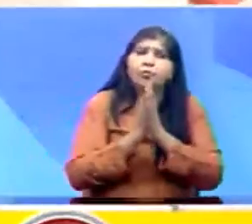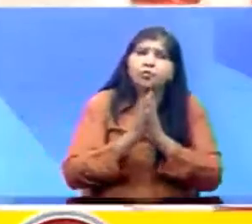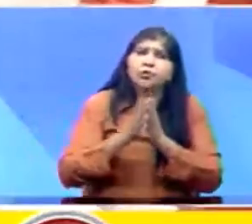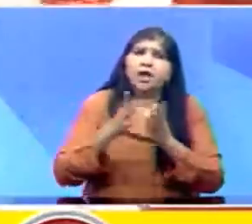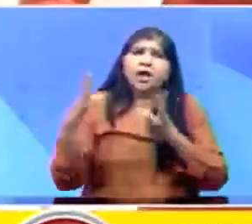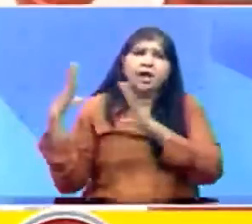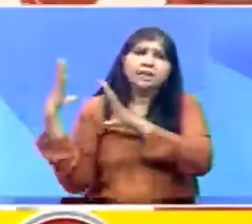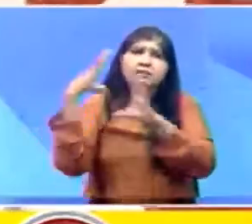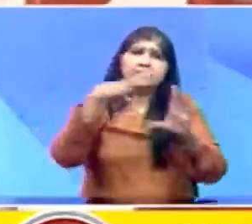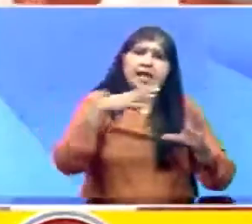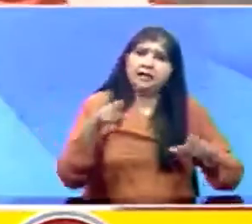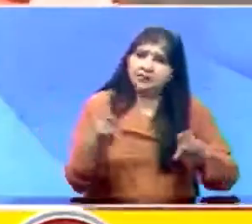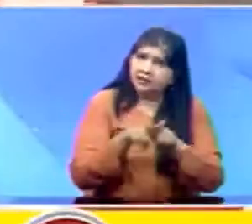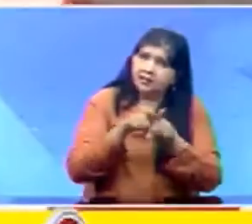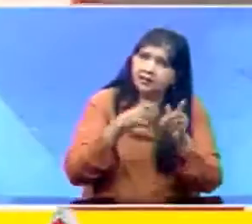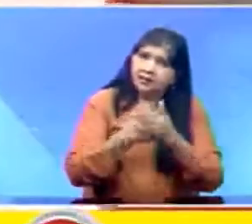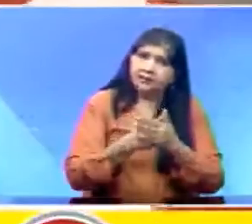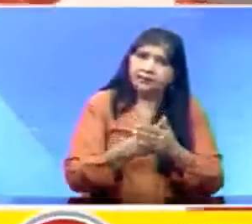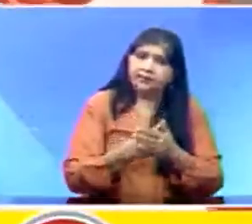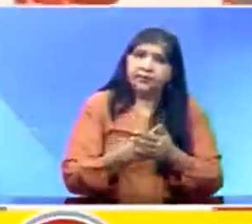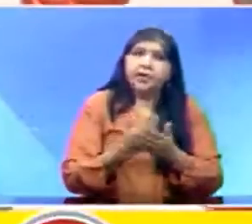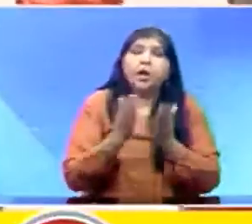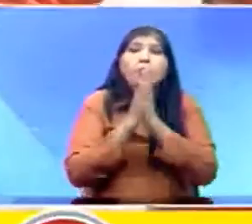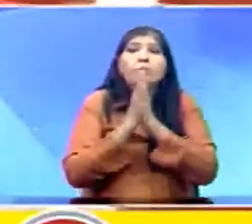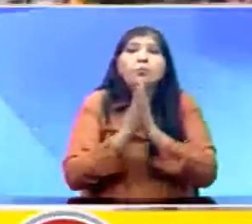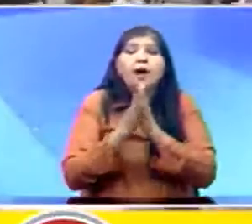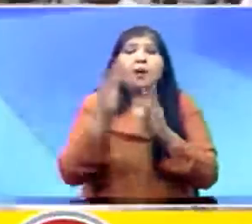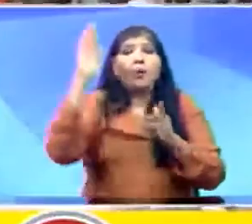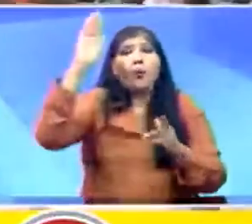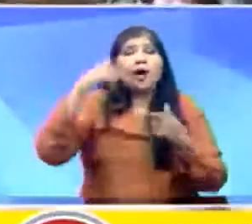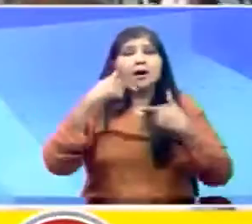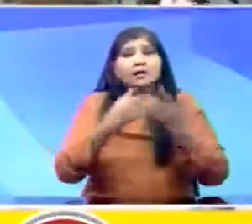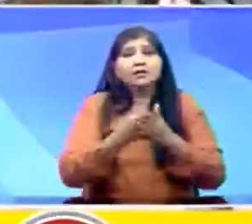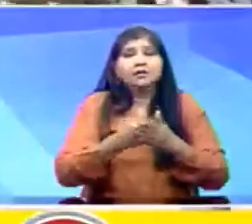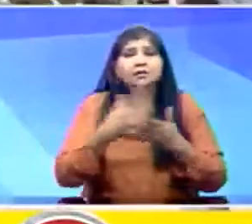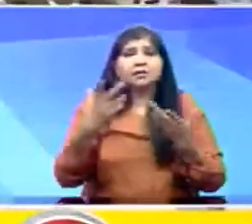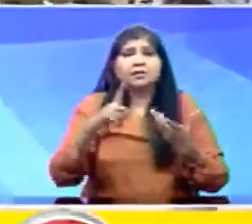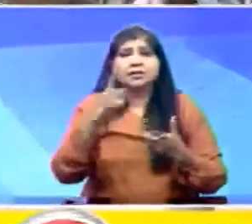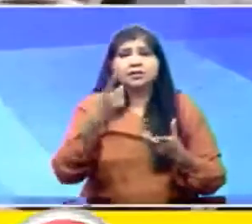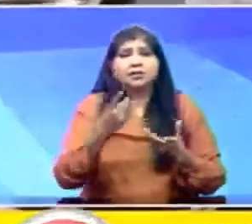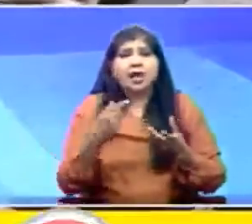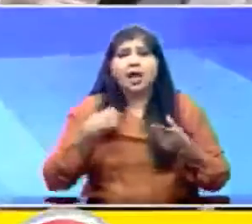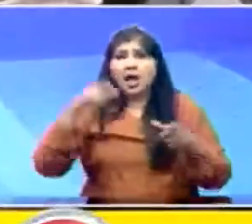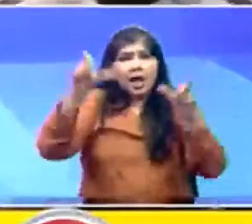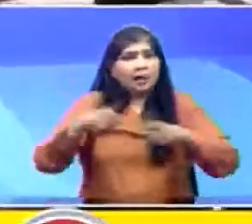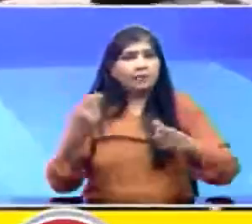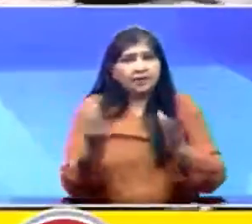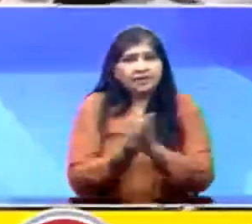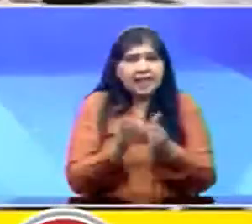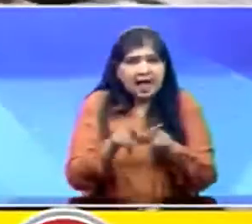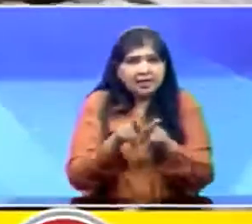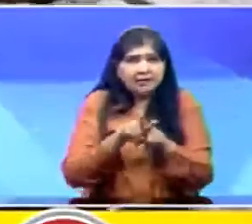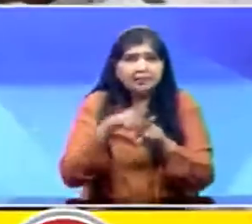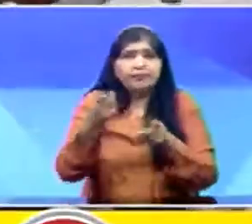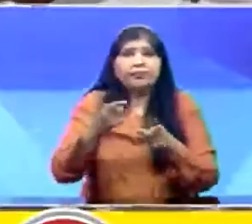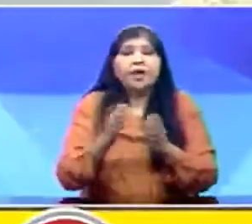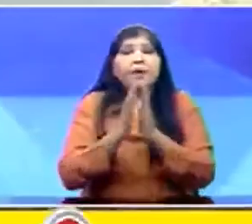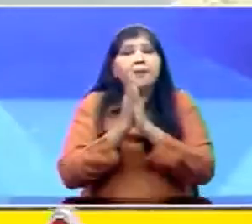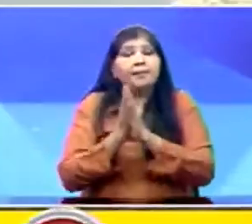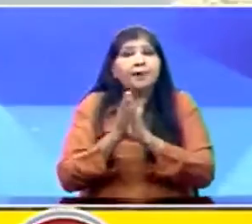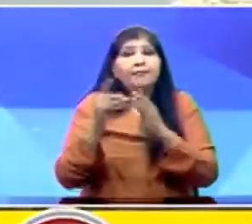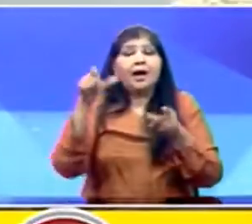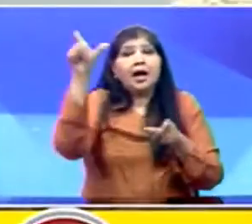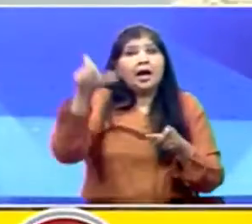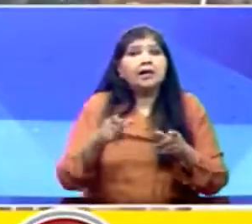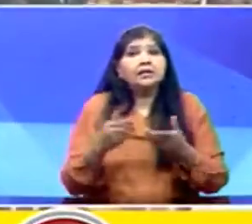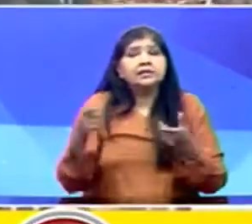निकलती हैं देव यात्रा यानी जिसमें केवल स्रध्धालू ही नहीं बलकि हमारे भगवान